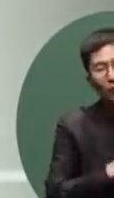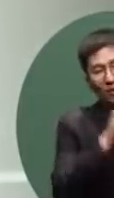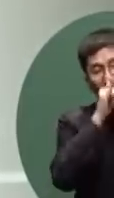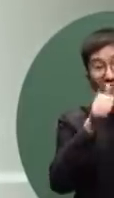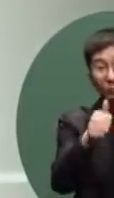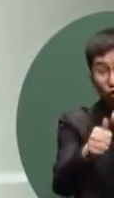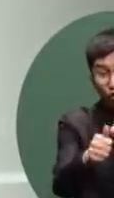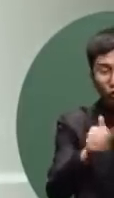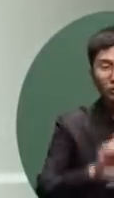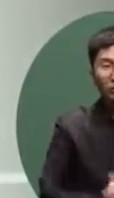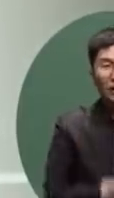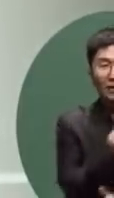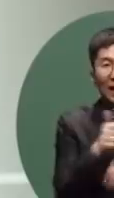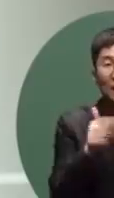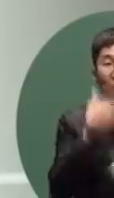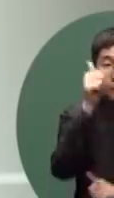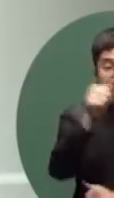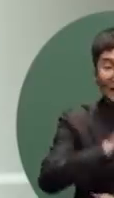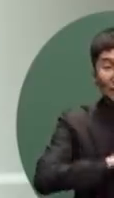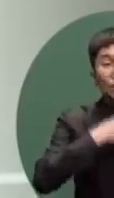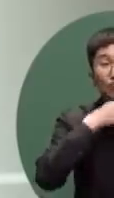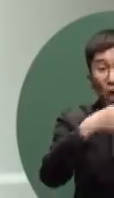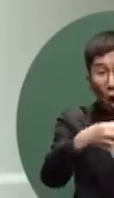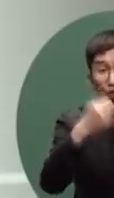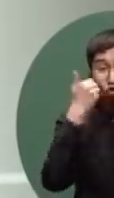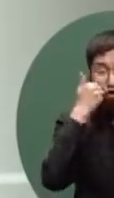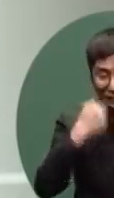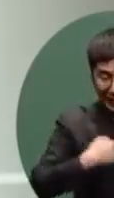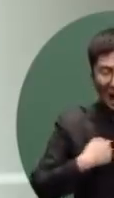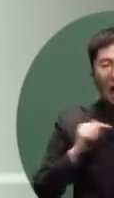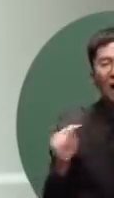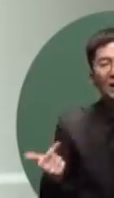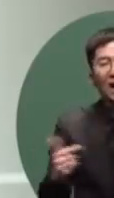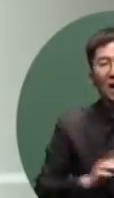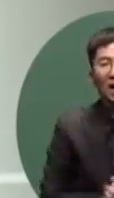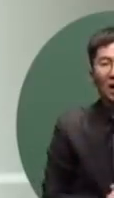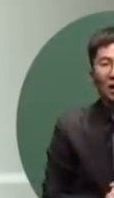중에 대법관 실명 말한 거는 제가 아니고